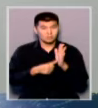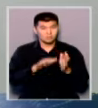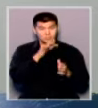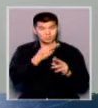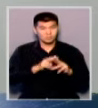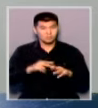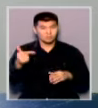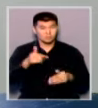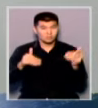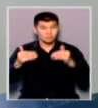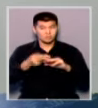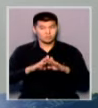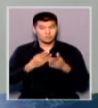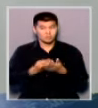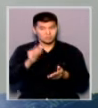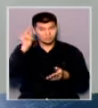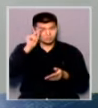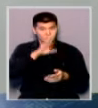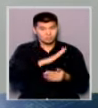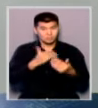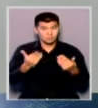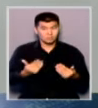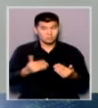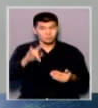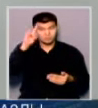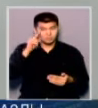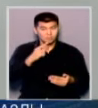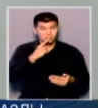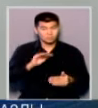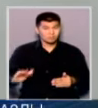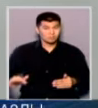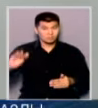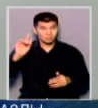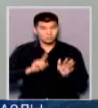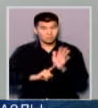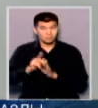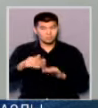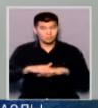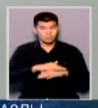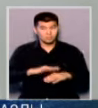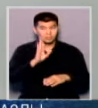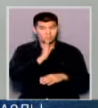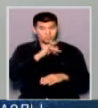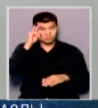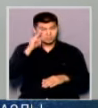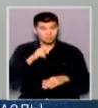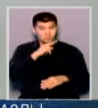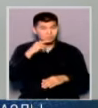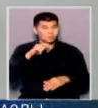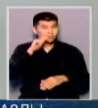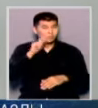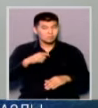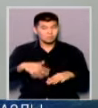жастамын, Атырау сервис колледжінің оқушысымын. Қазақша мен кішкентай кезімнен білемін. Мамам қазақ, бабам украинец,